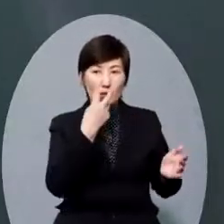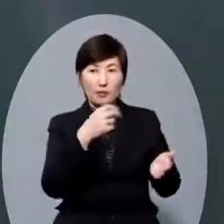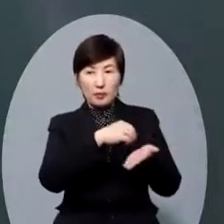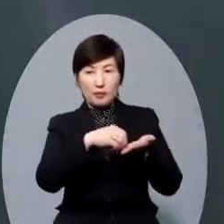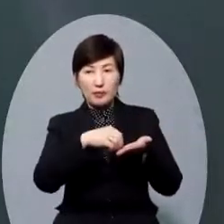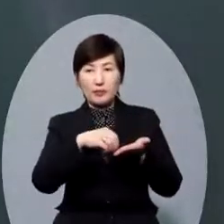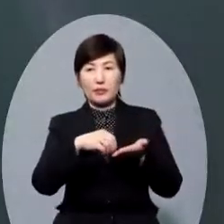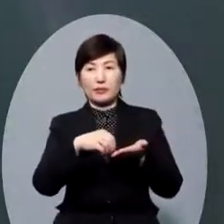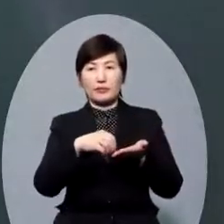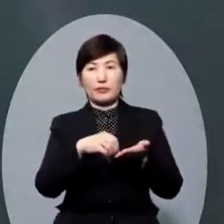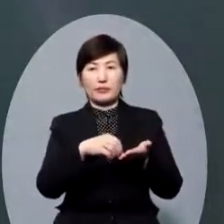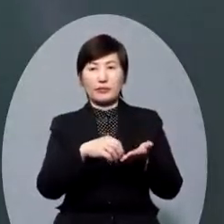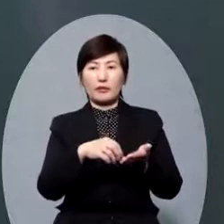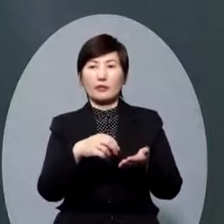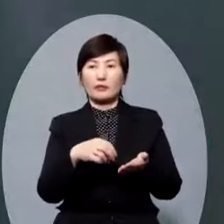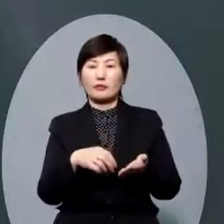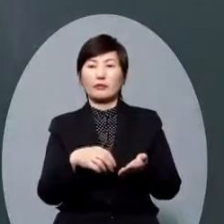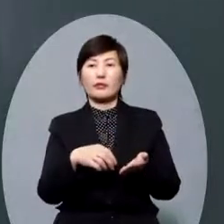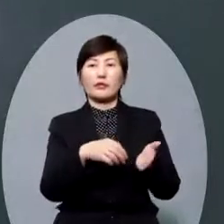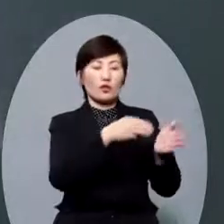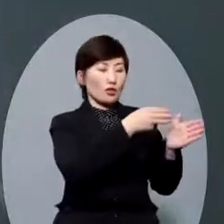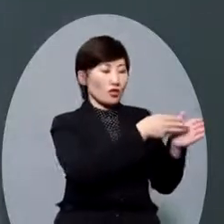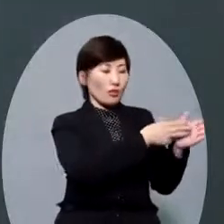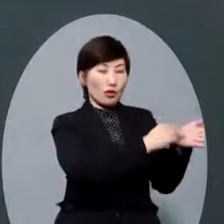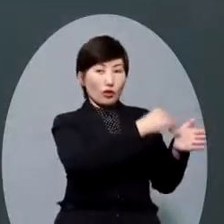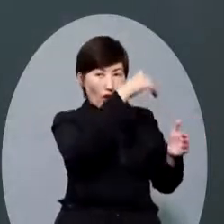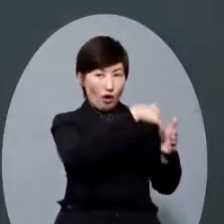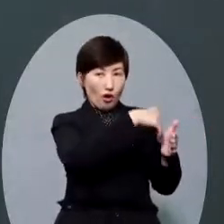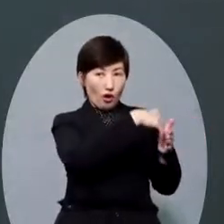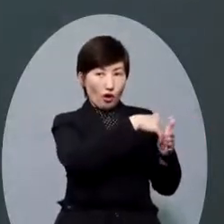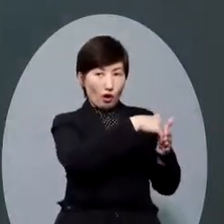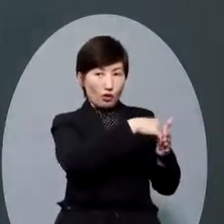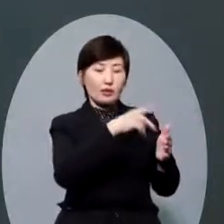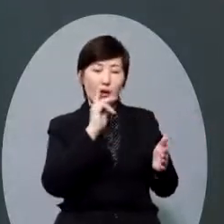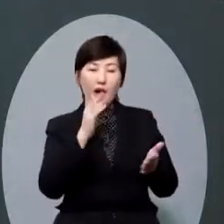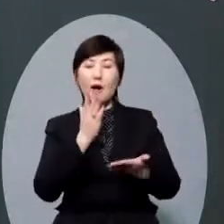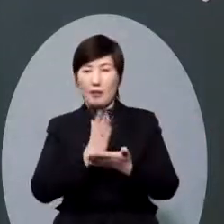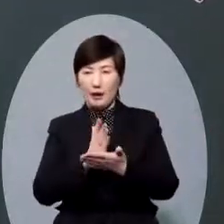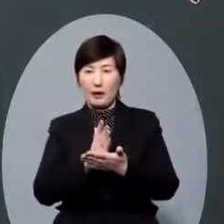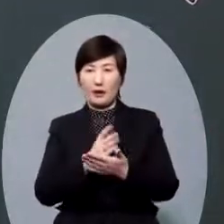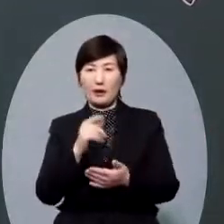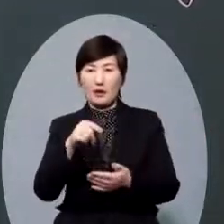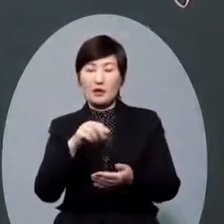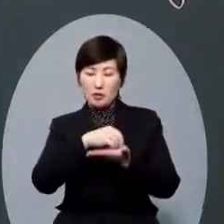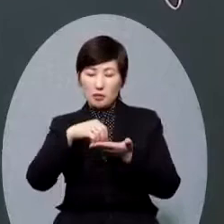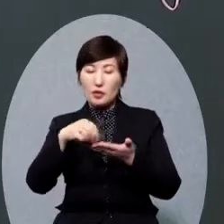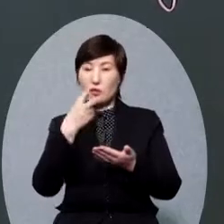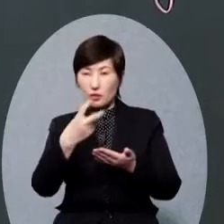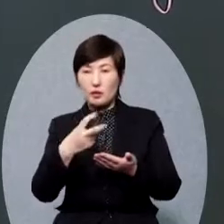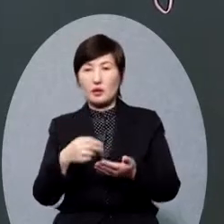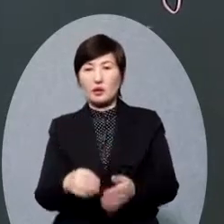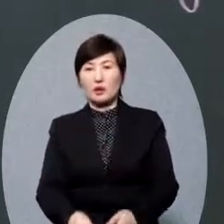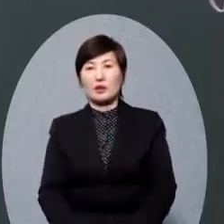бичиё. y1-с y2 харьцах нь x1-с x2. Энэ бол үндсгийн коэффициент буюу налалт. За энэ дээрээсээ